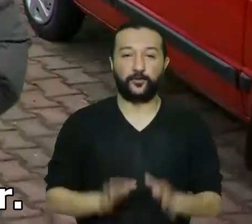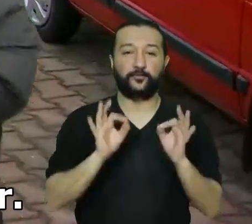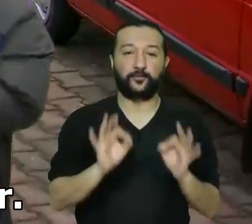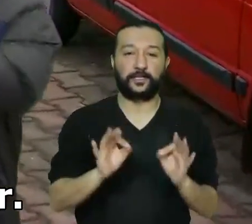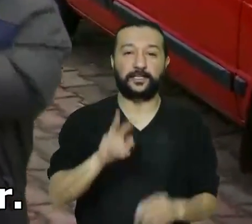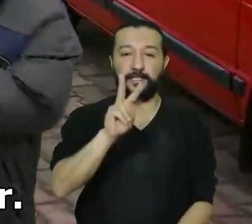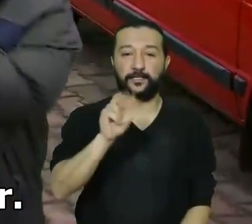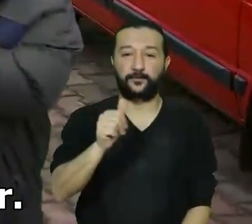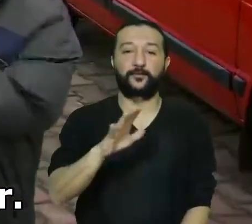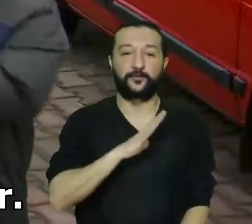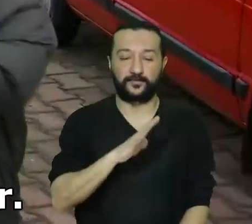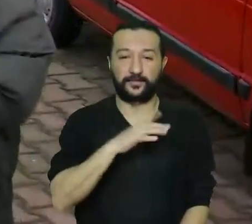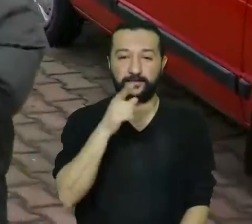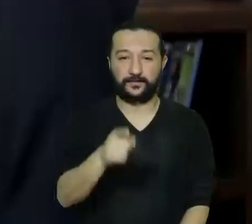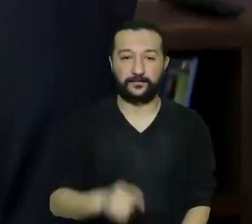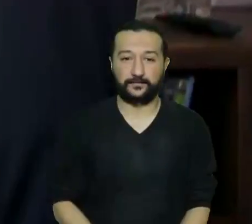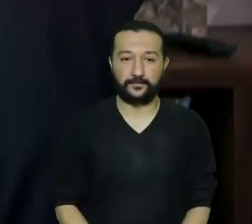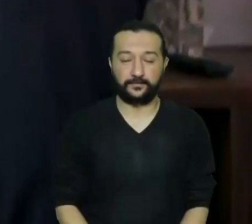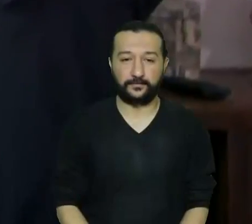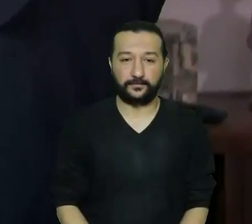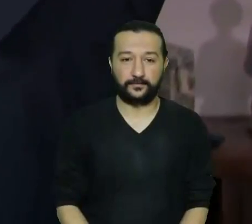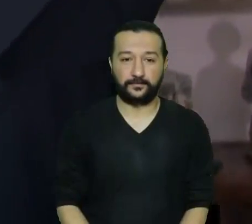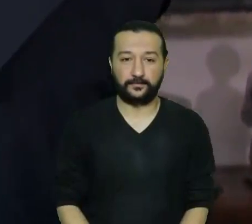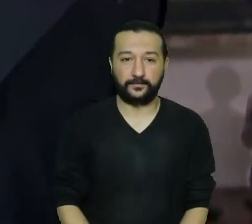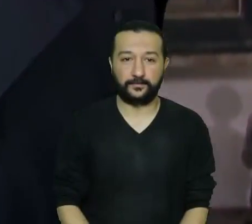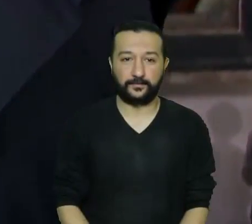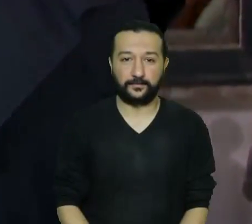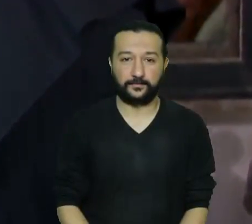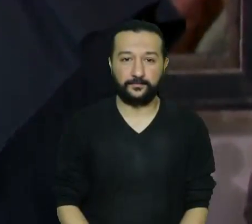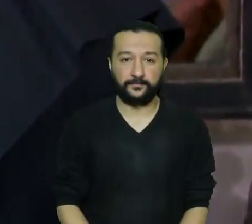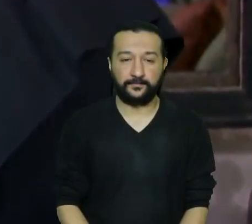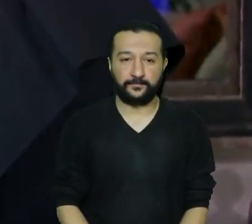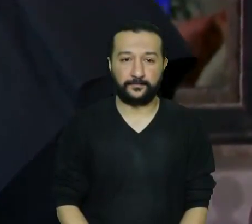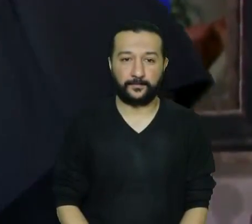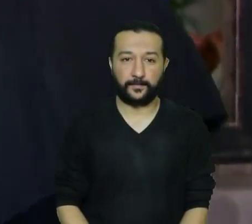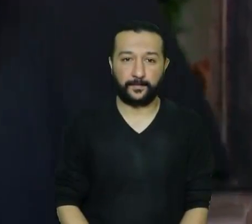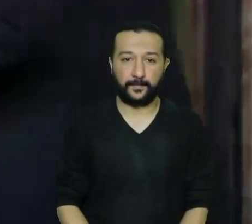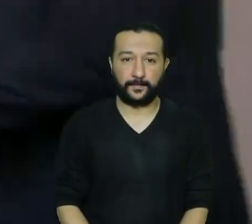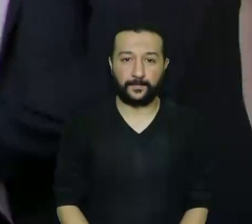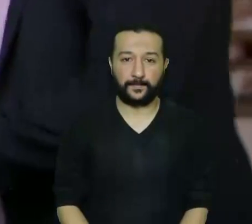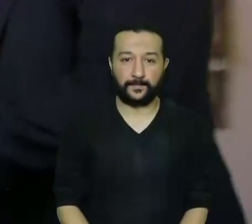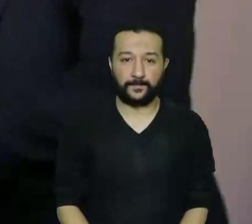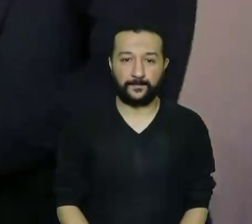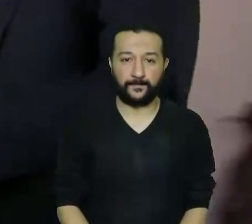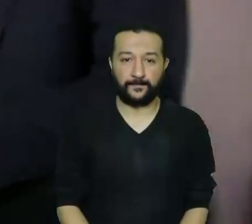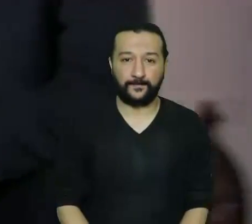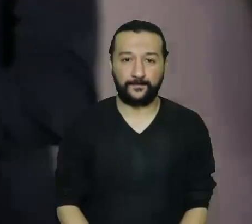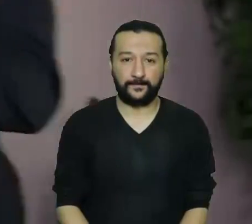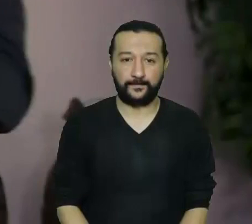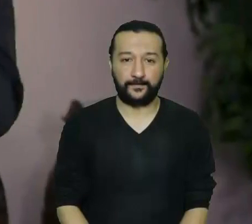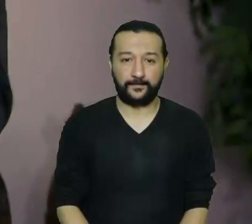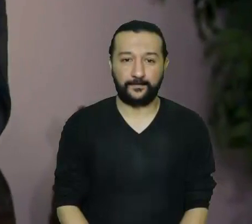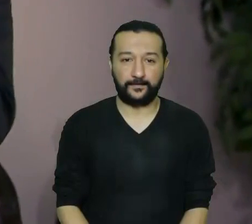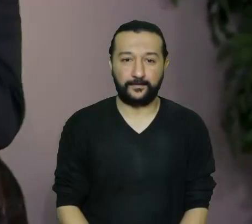Doğum önüne iki gün var. Nurhan eve bir ses sistemi kurmuş, elinde mikrofon. Sistemin düğmelerini çevirip ses